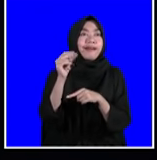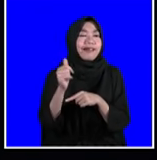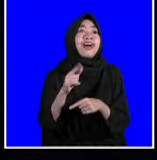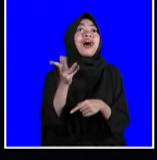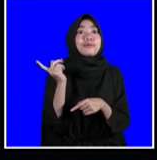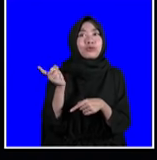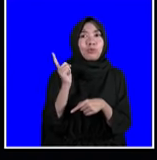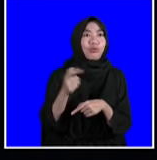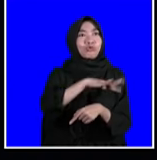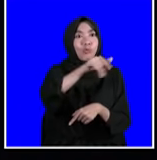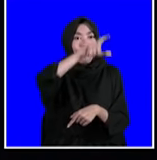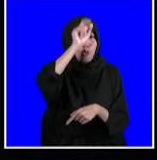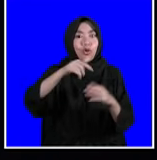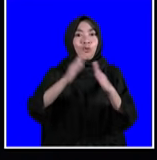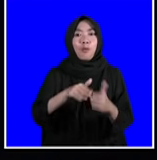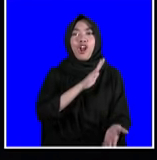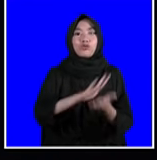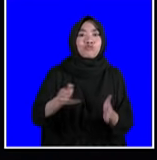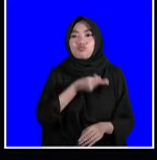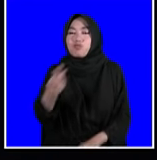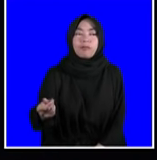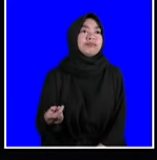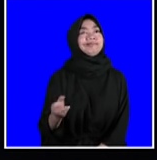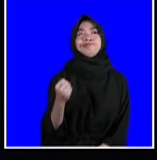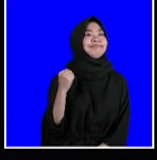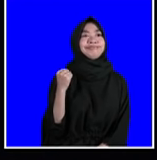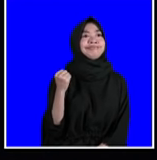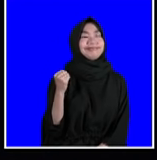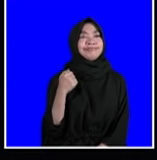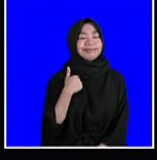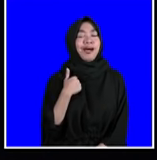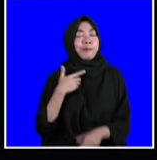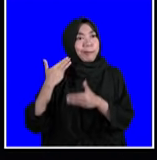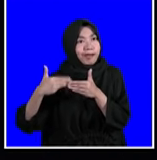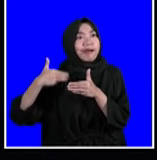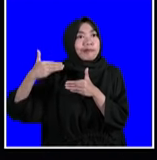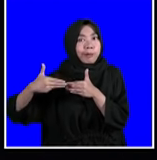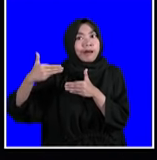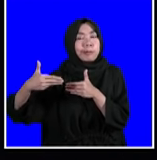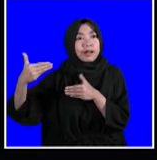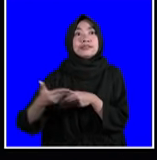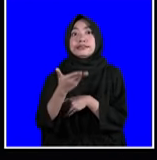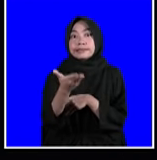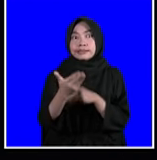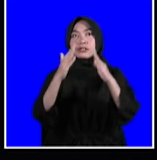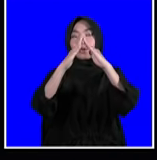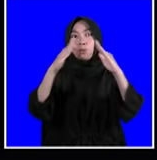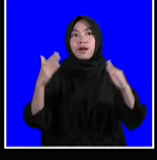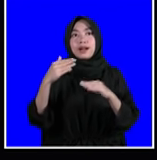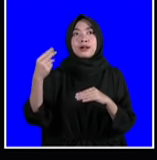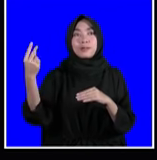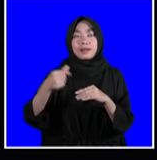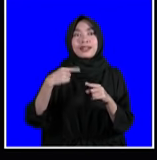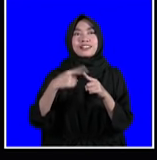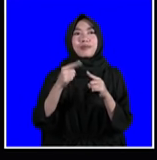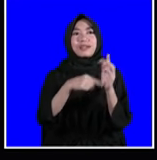orang memang mampu membeli rumah secara tunai. Nah, jadi bagi lajang yang memang berniat membeli rumah tetapi tidak memiliki